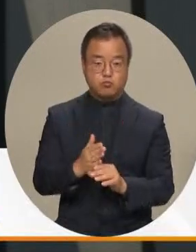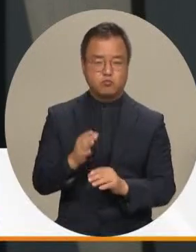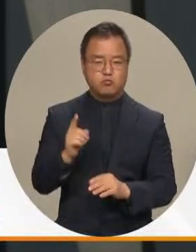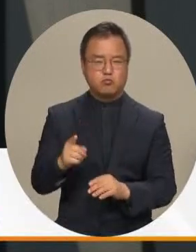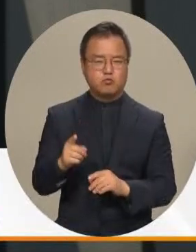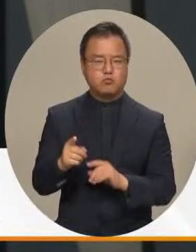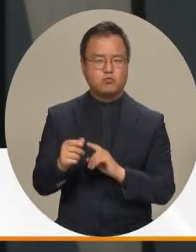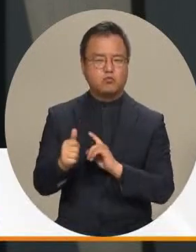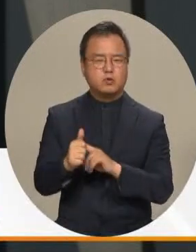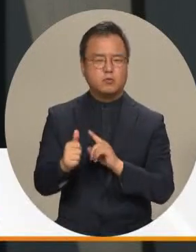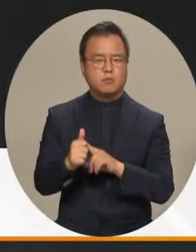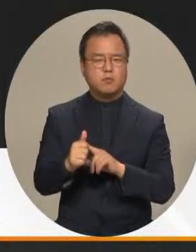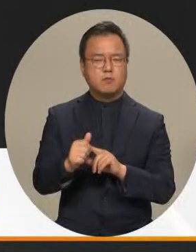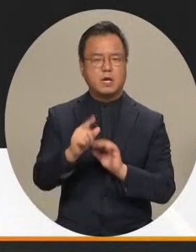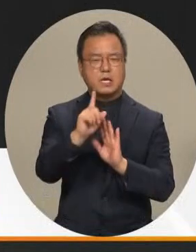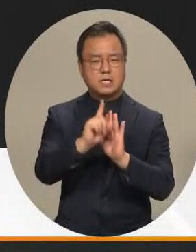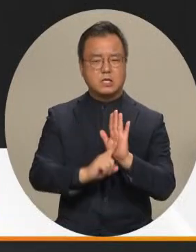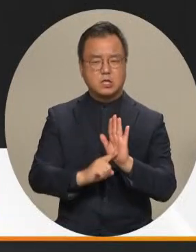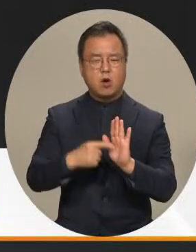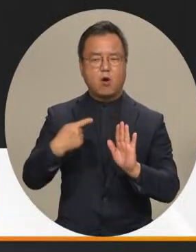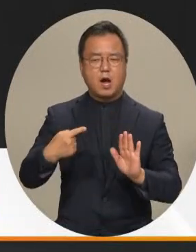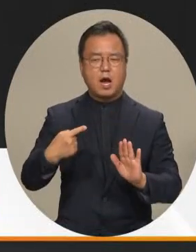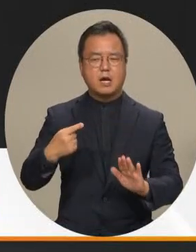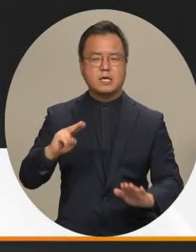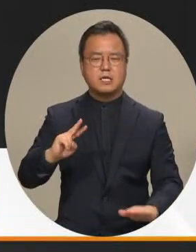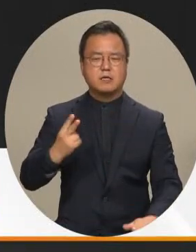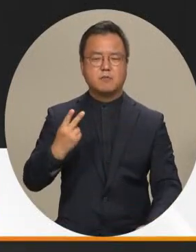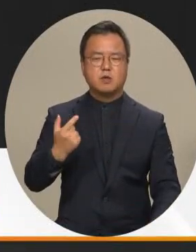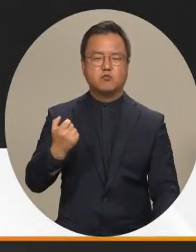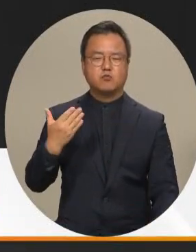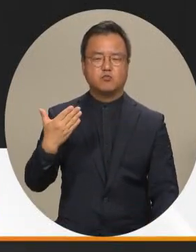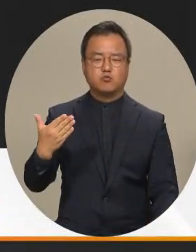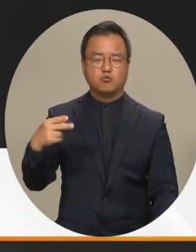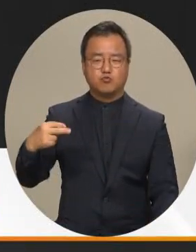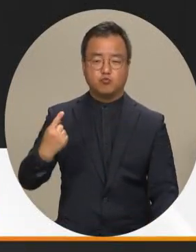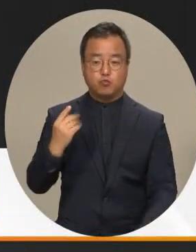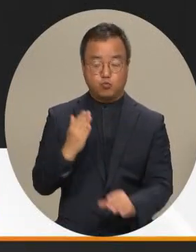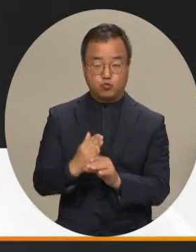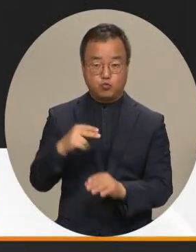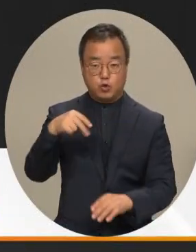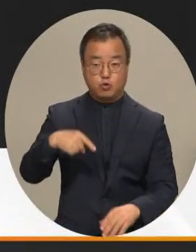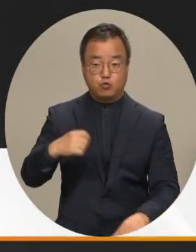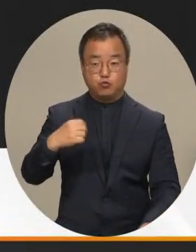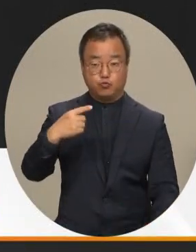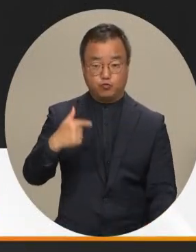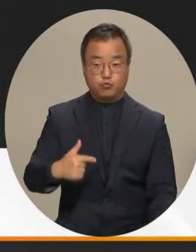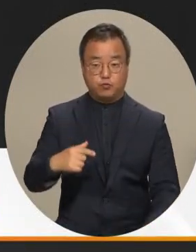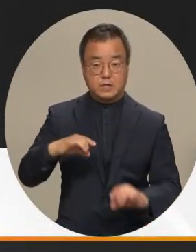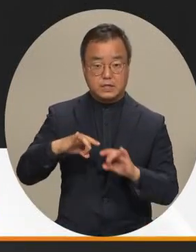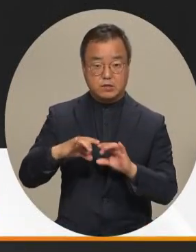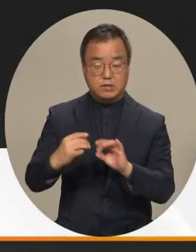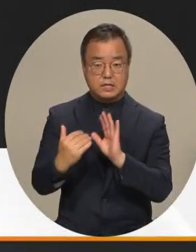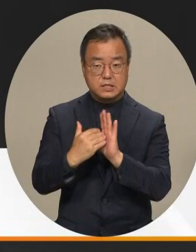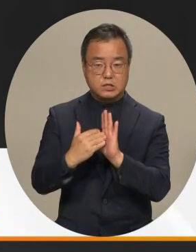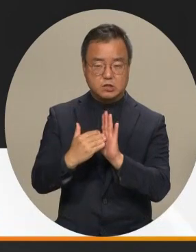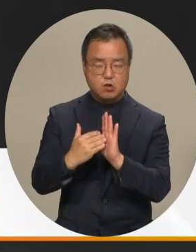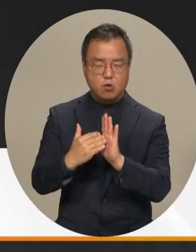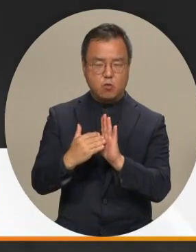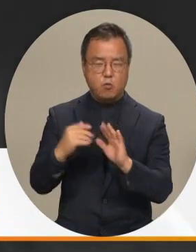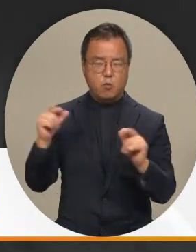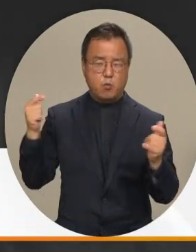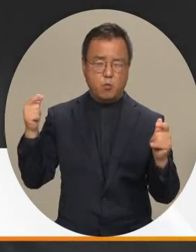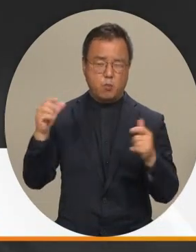영화 약 269도씨에서 수내 전기저항이 극도로 낮아지는 것을 이제 오너스가 확인을 했고